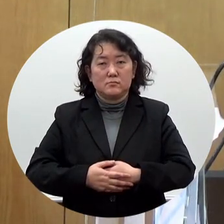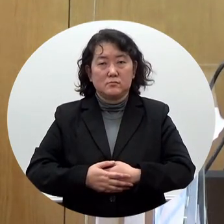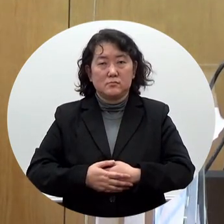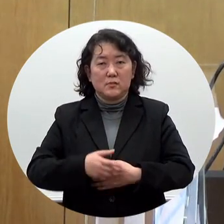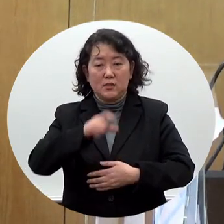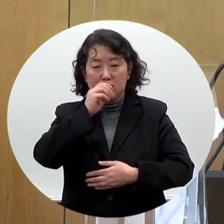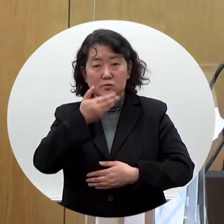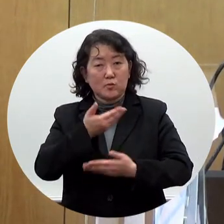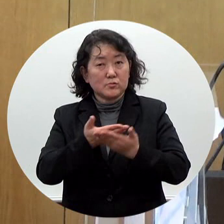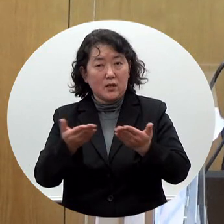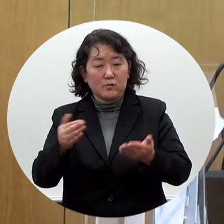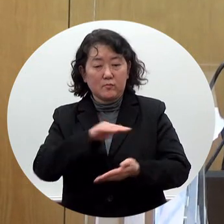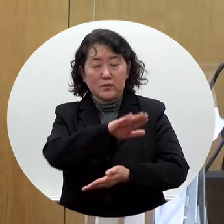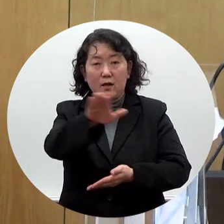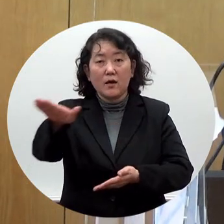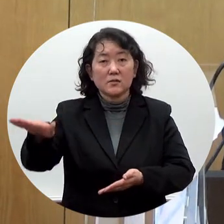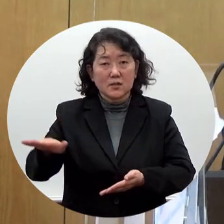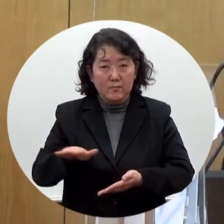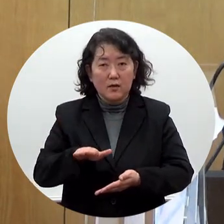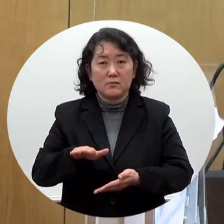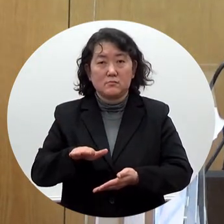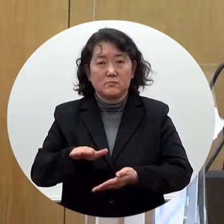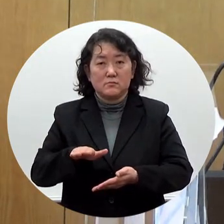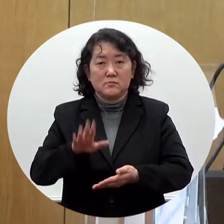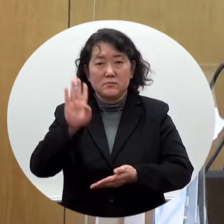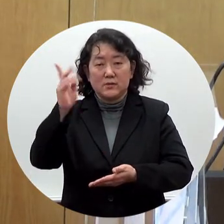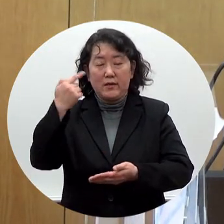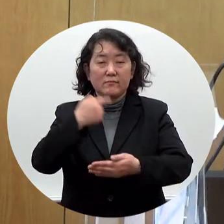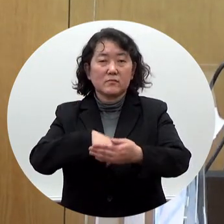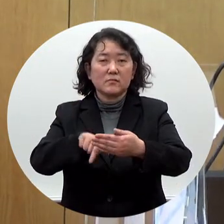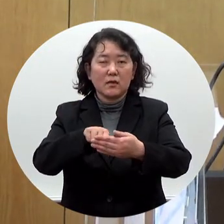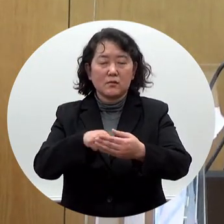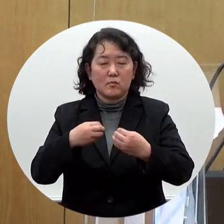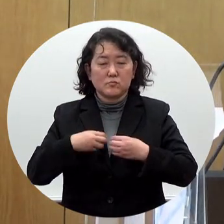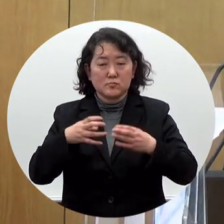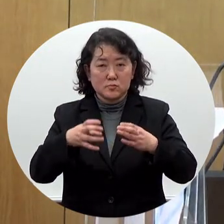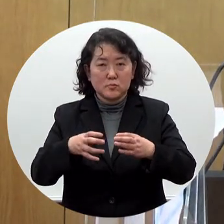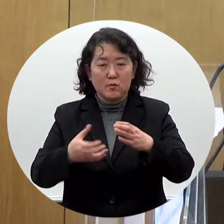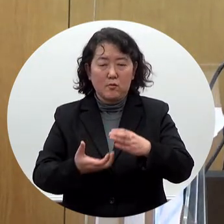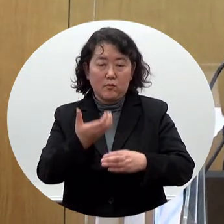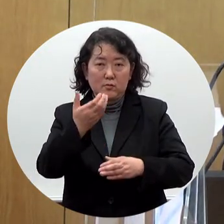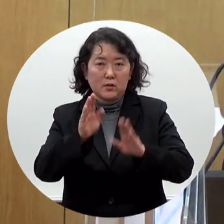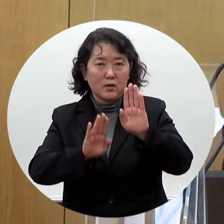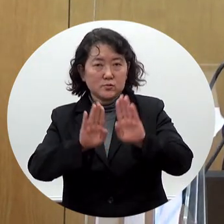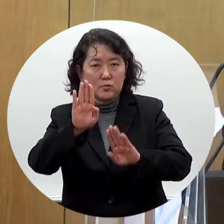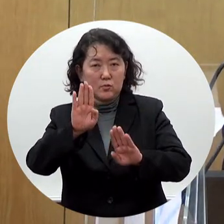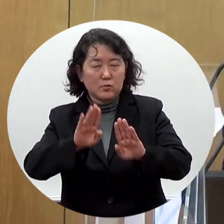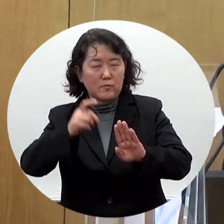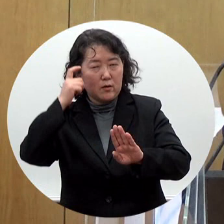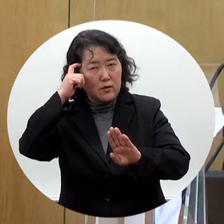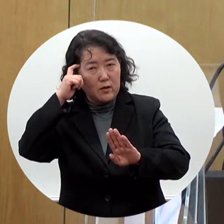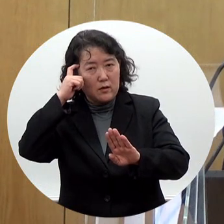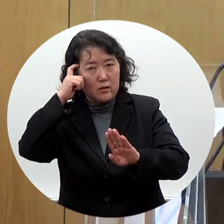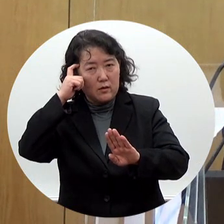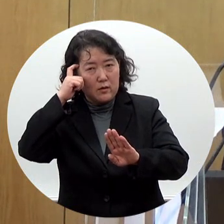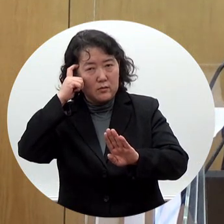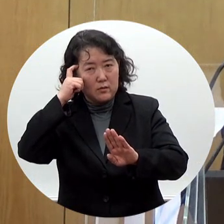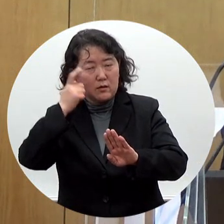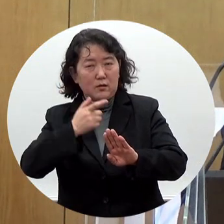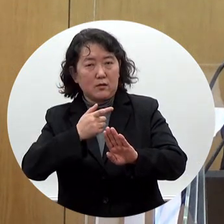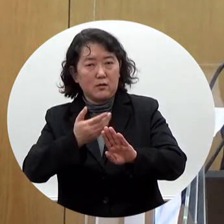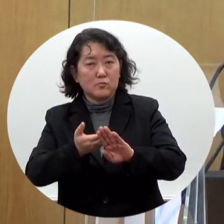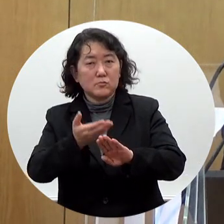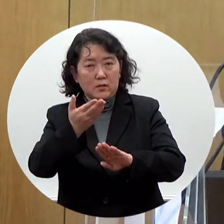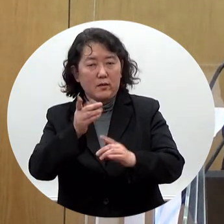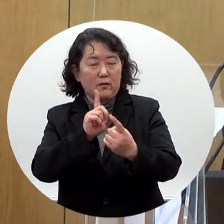飲食店の皆様におかれましては、県内のクラスターの発生状況なども鑑みていただきたいというふう